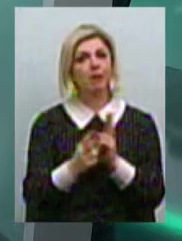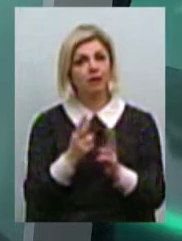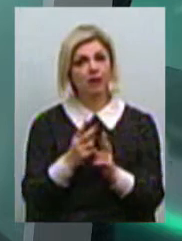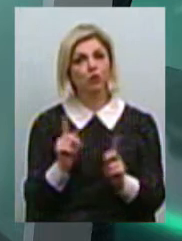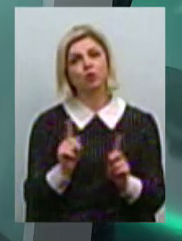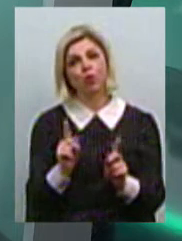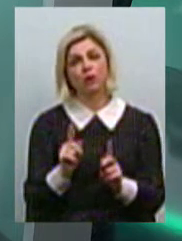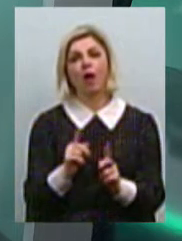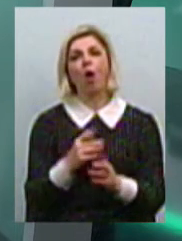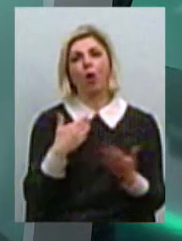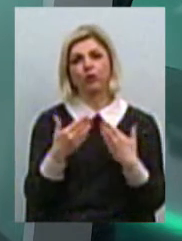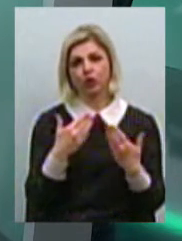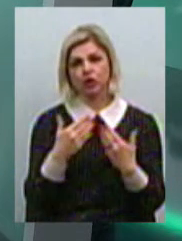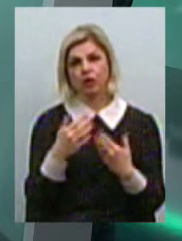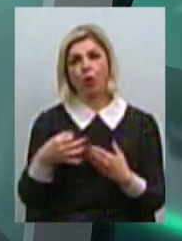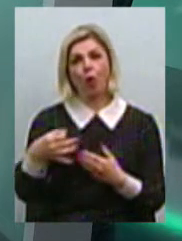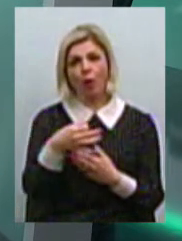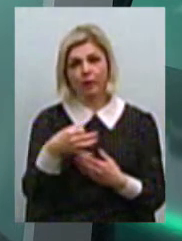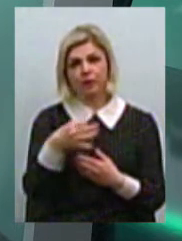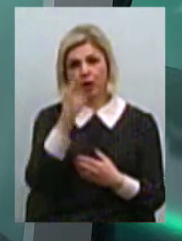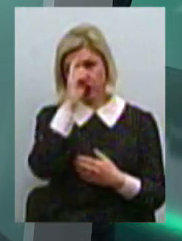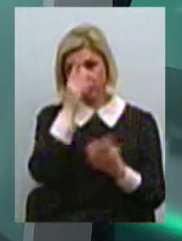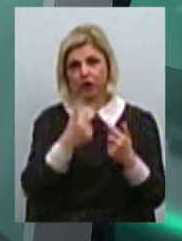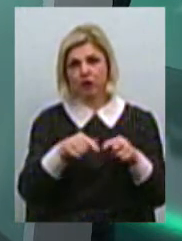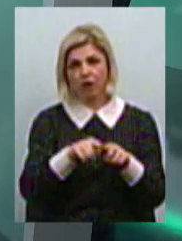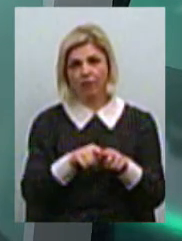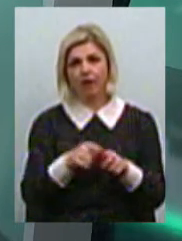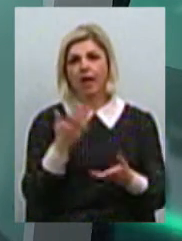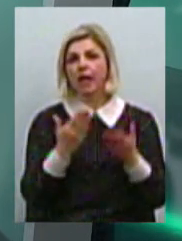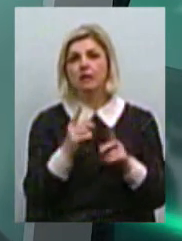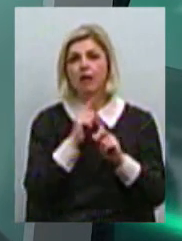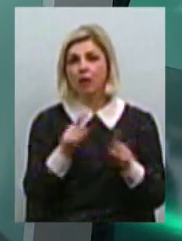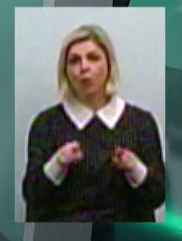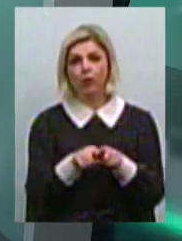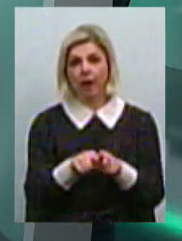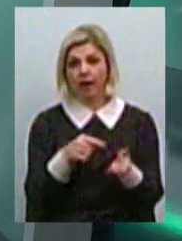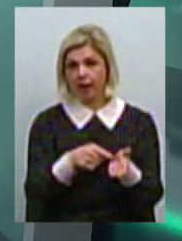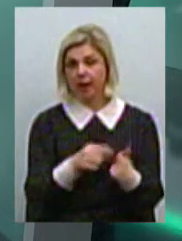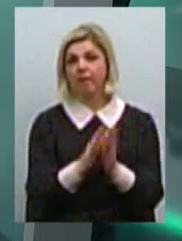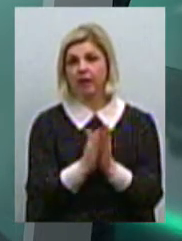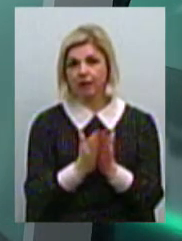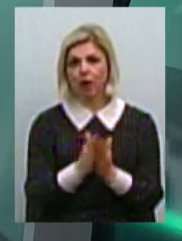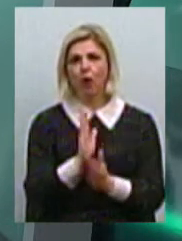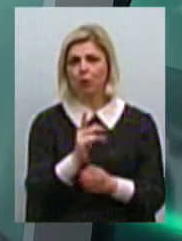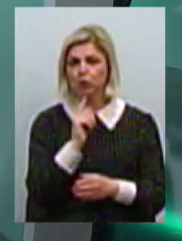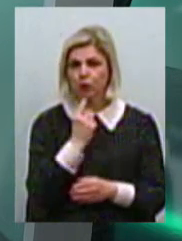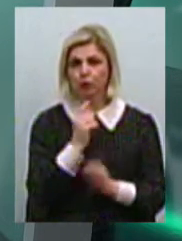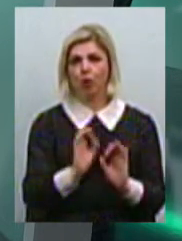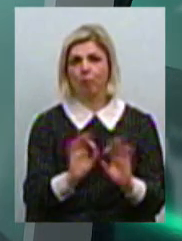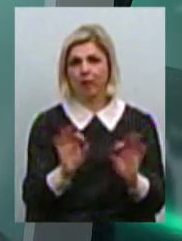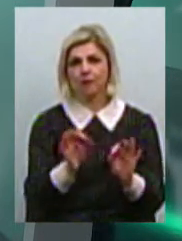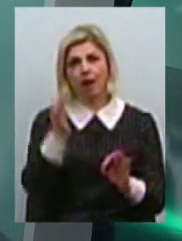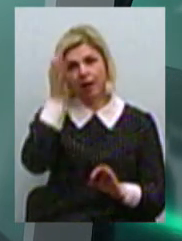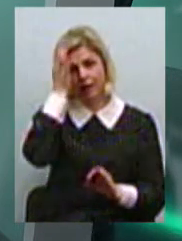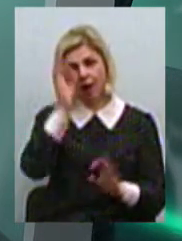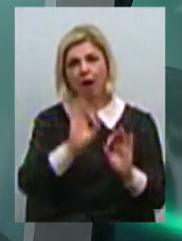не лише області, а й держави? Тому що, ну, якщо не буде таких видань, то буде складніше пояснювати, нагадувати